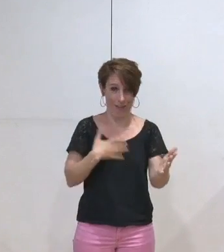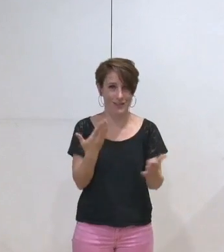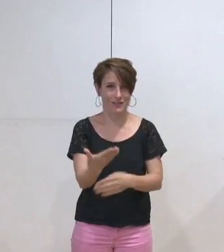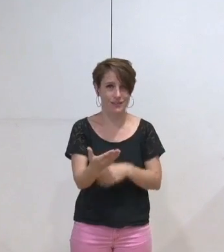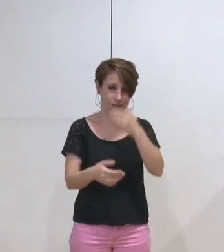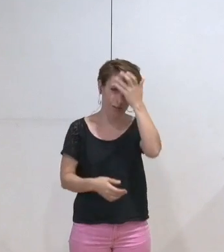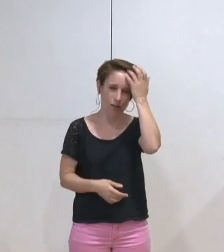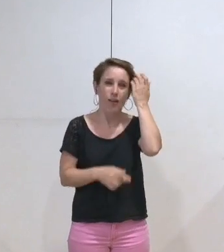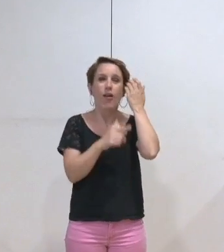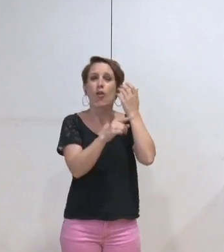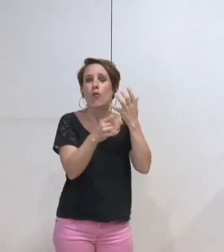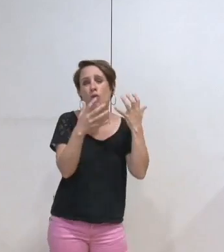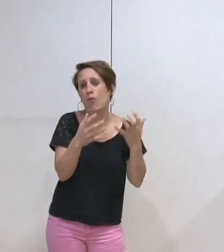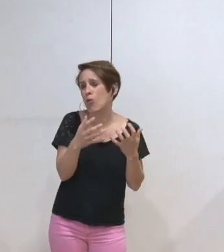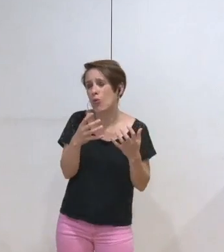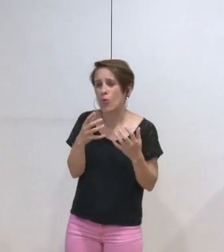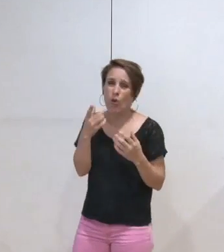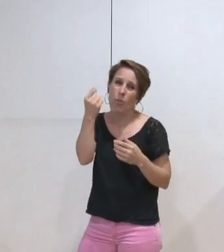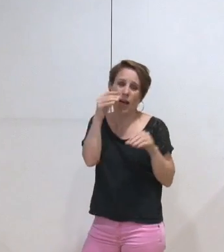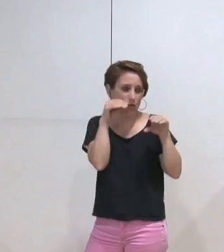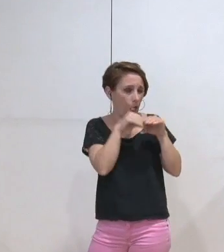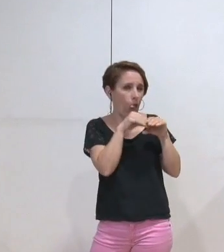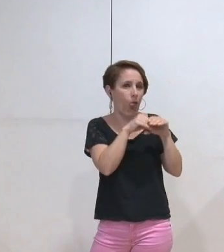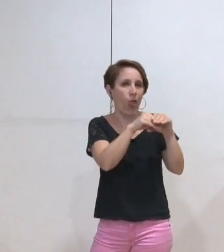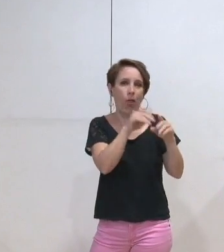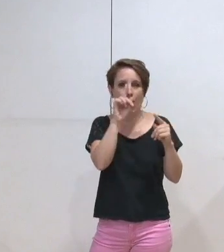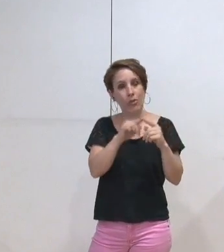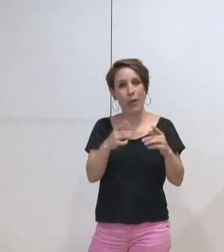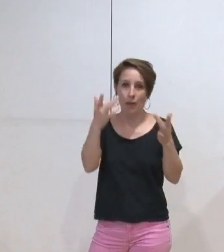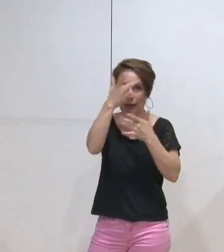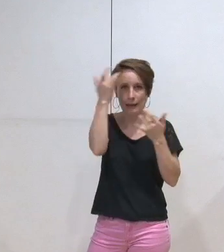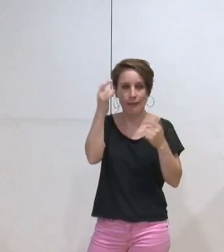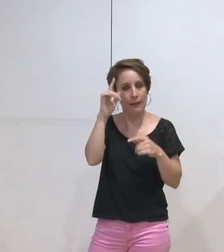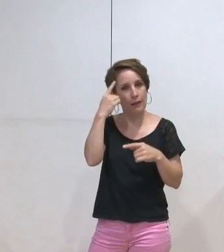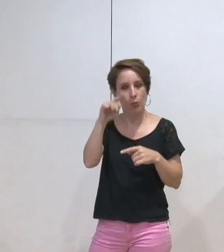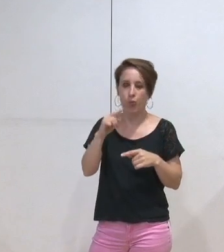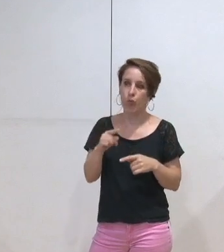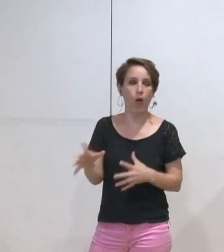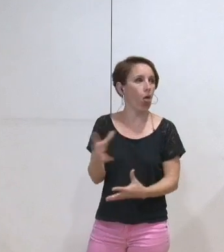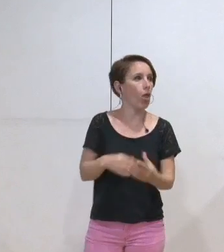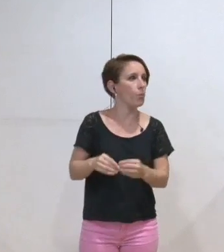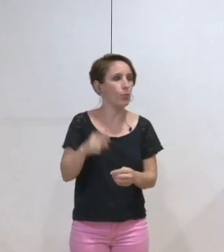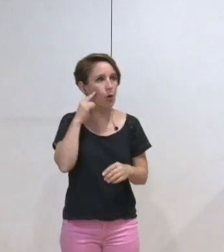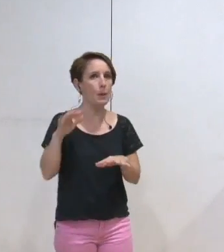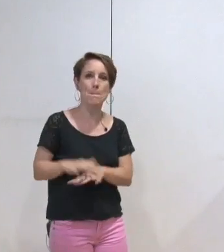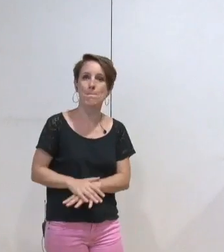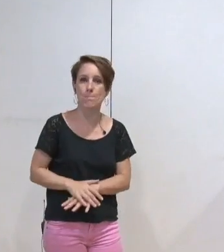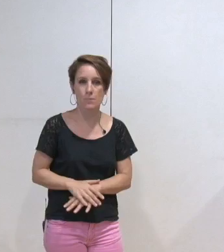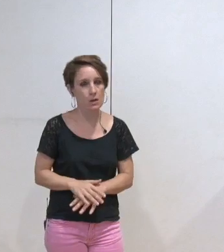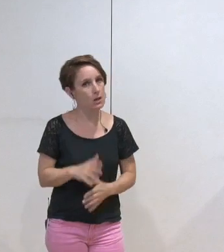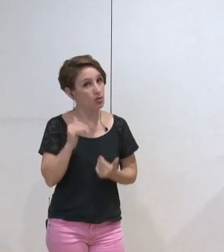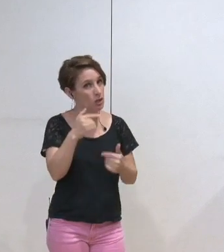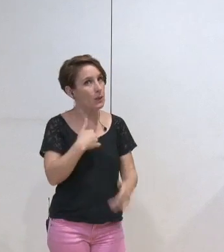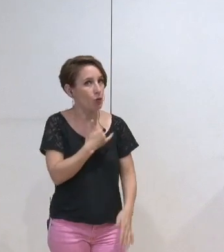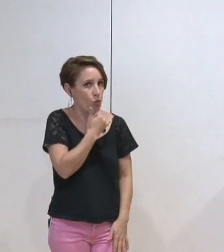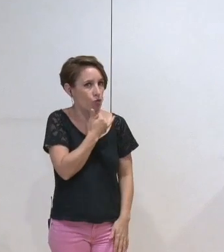et et volontairement pardon réalisé en plein été pour favoriser un passage en force à l'abri des regards j'espère que ce n'est qu'une impression et que